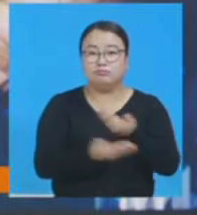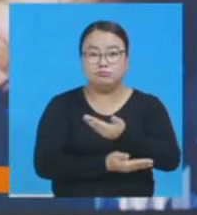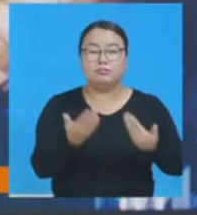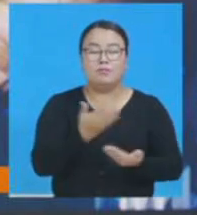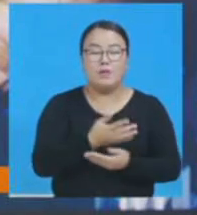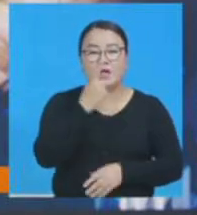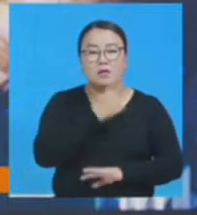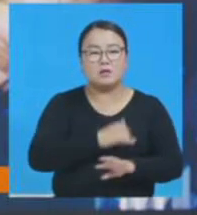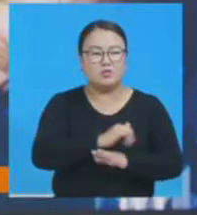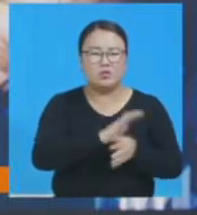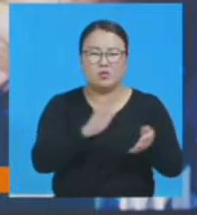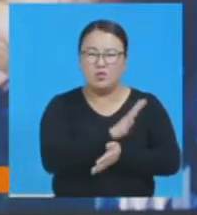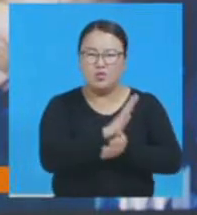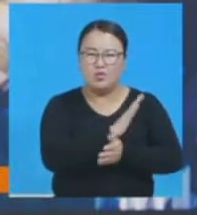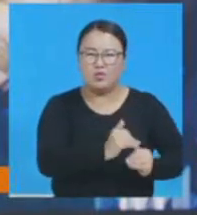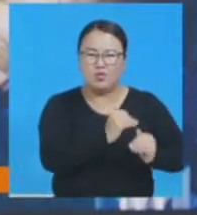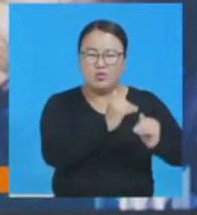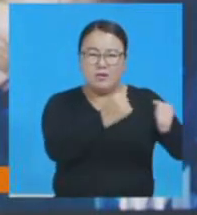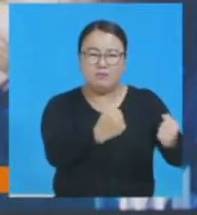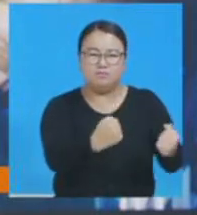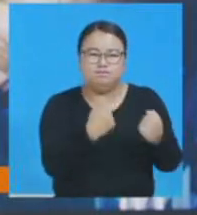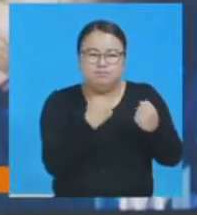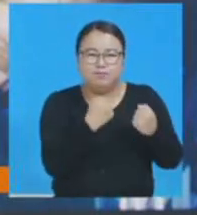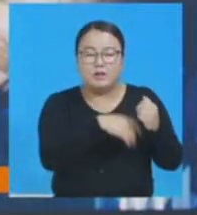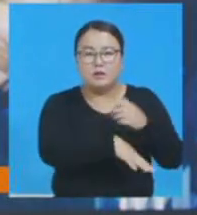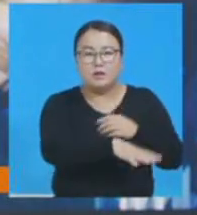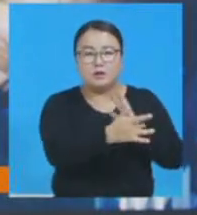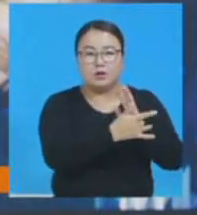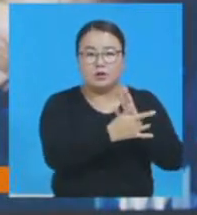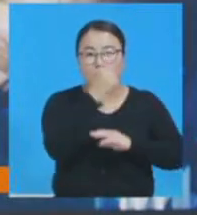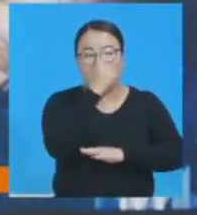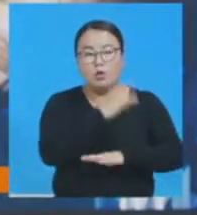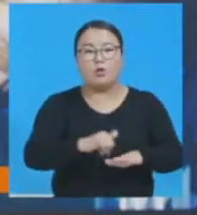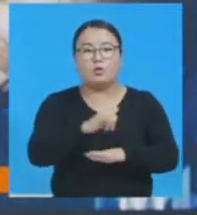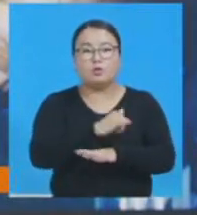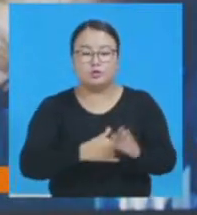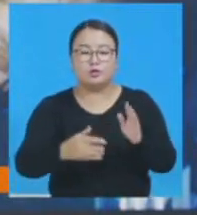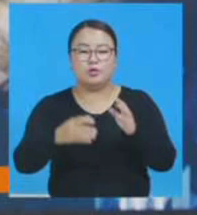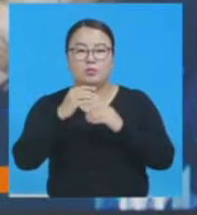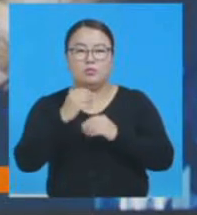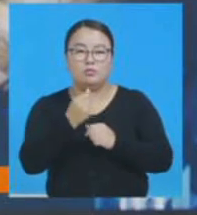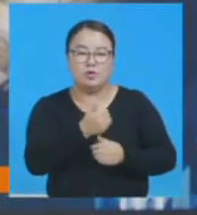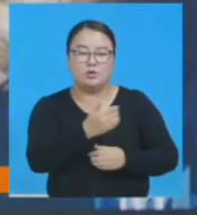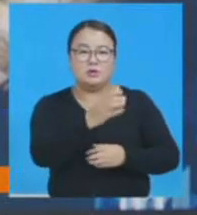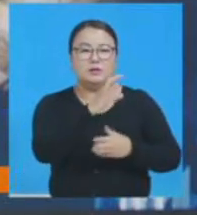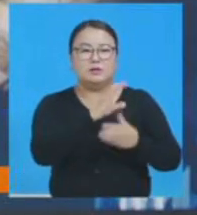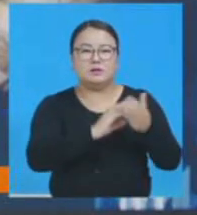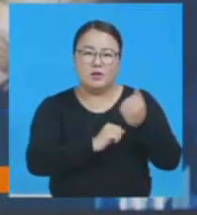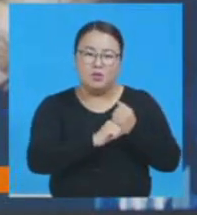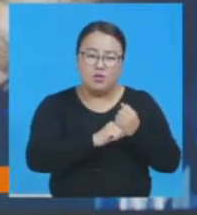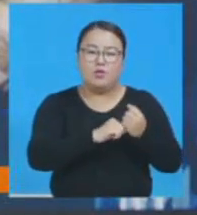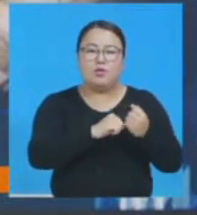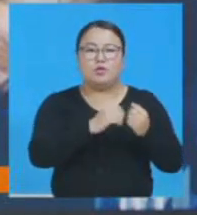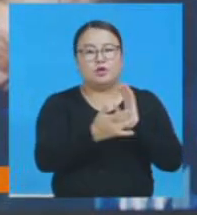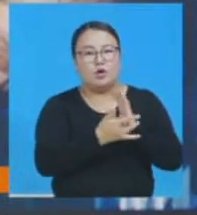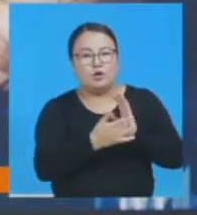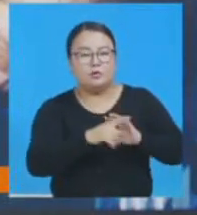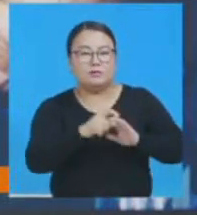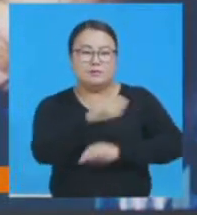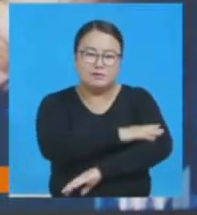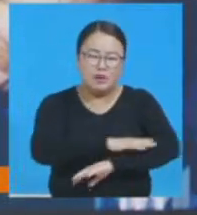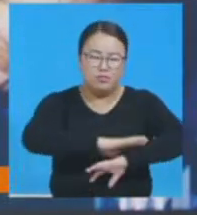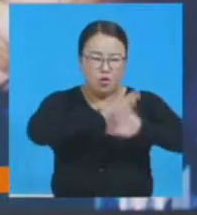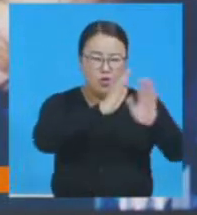улс хурдтай хөгжиж хүчрэхэг хөрөнгө технологиор Монгол улсад хөрөнгө технологи, зам, зах зээлийн талаар бүх талын